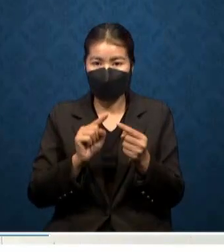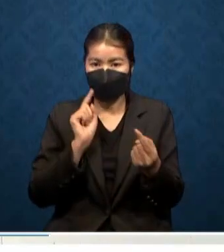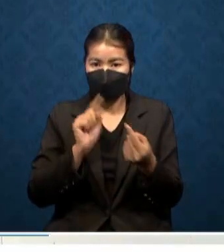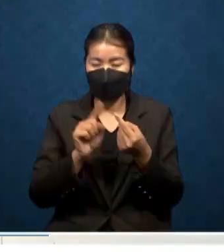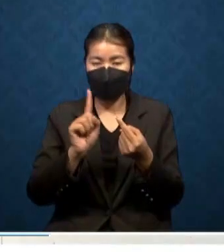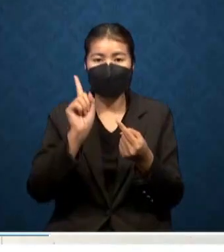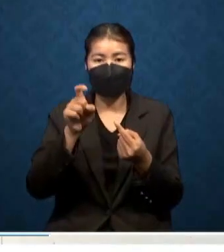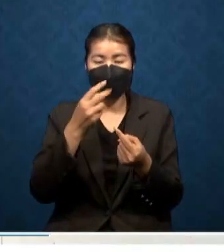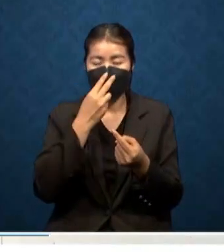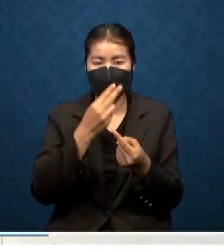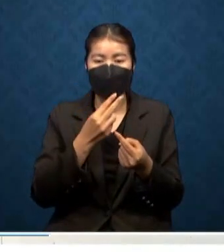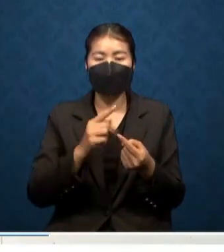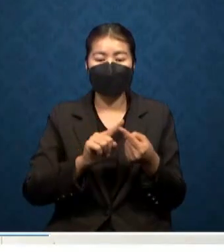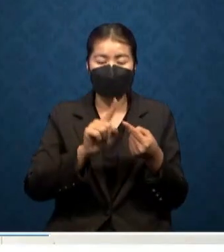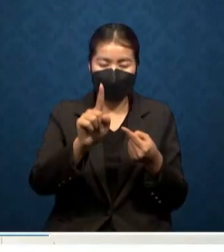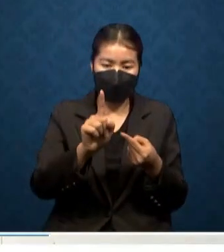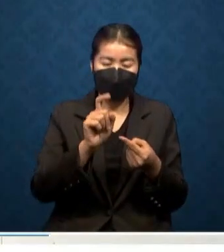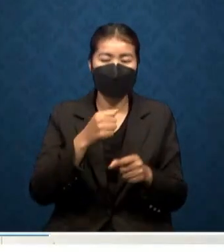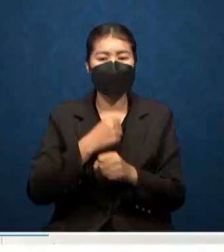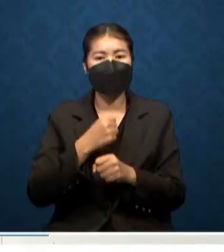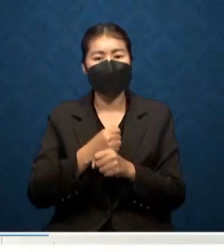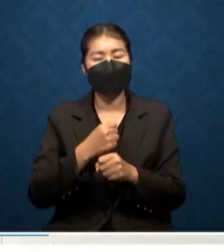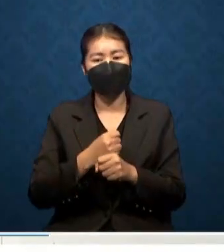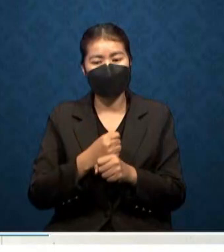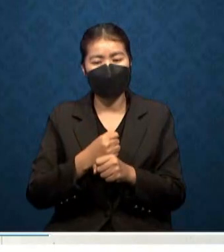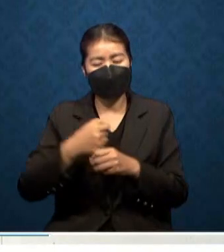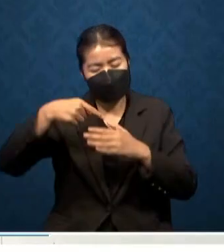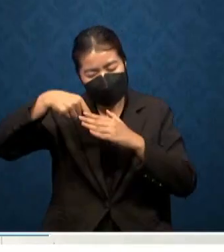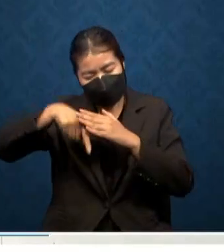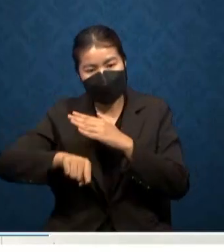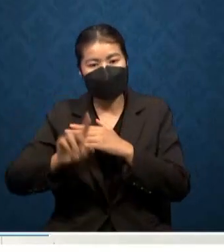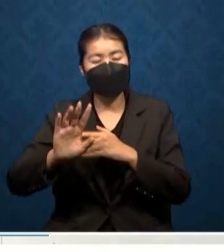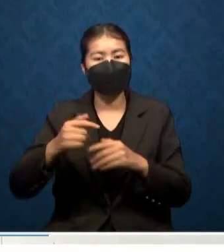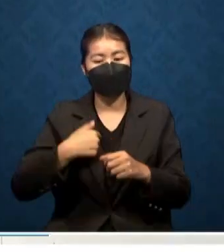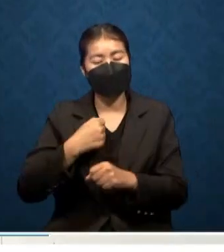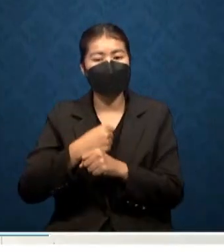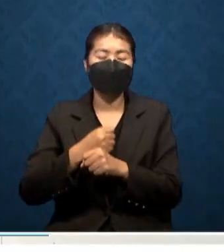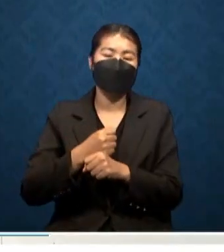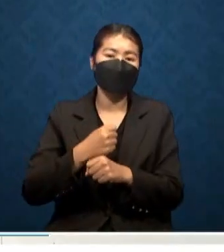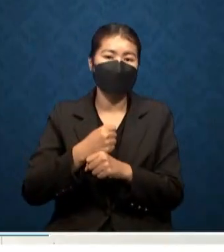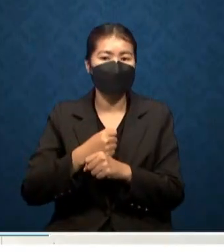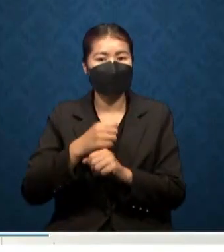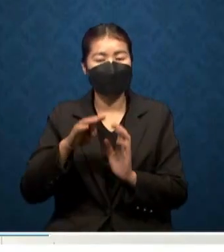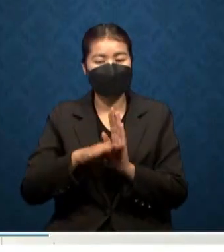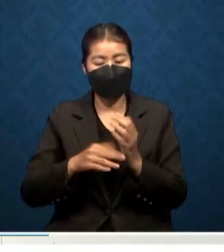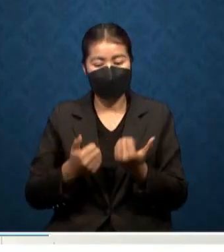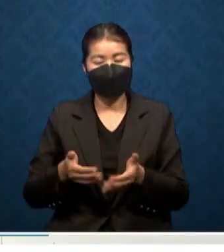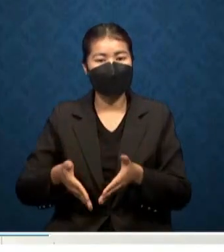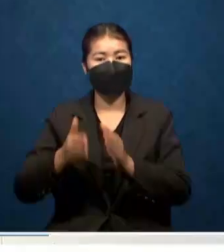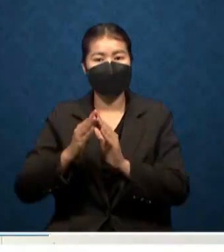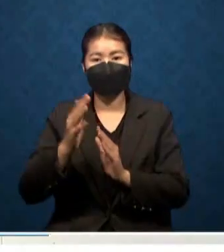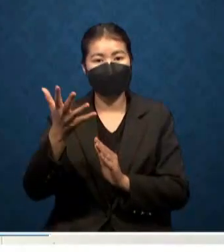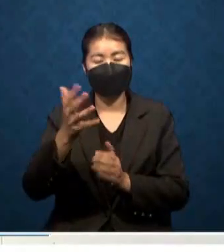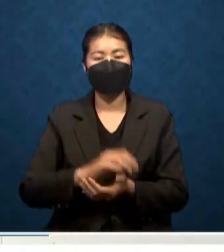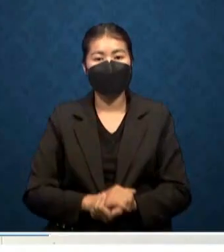ต้องไม่เกิดความซ้ำซ้อนกับงานที่สำนักงานทำอยู่ซึ่งวันนี้ก็ไม่มีการตั้งคณะทำงานส่วน